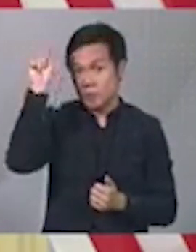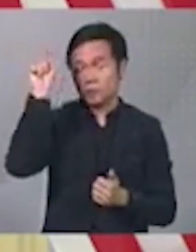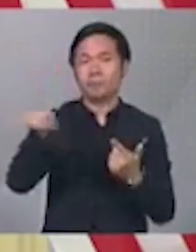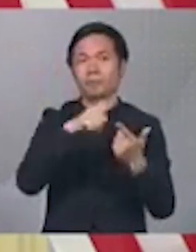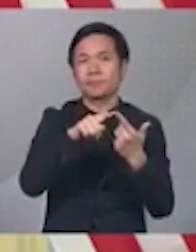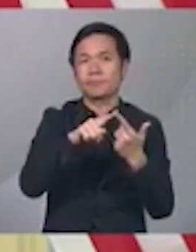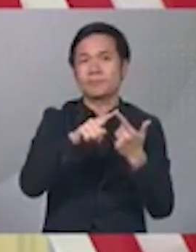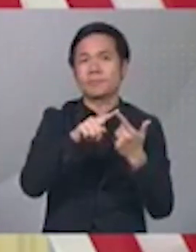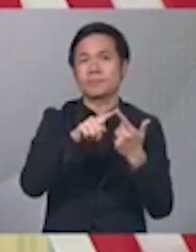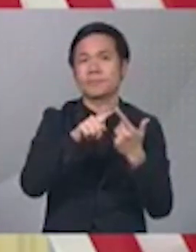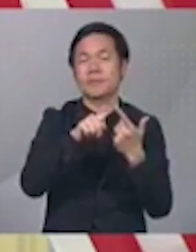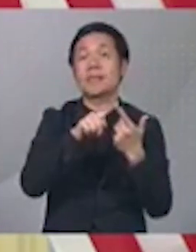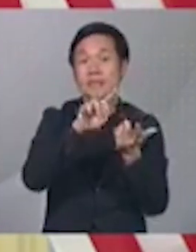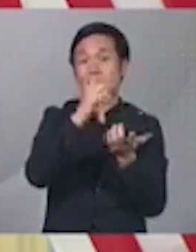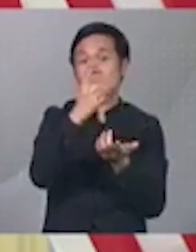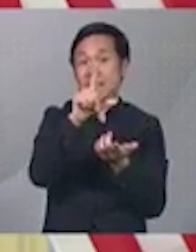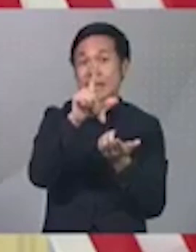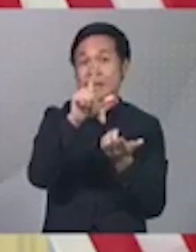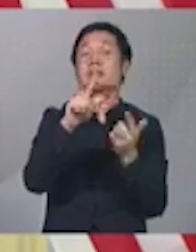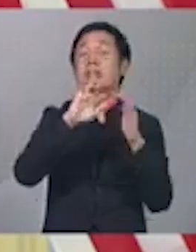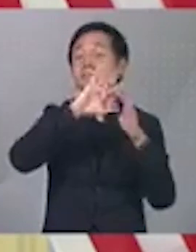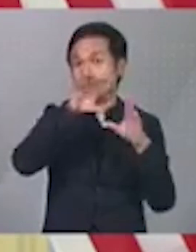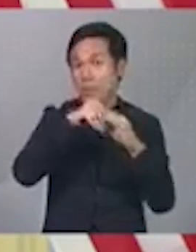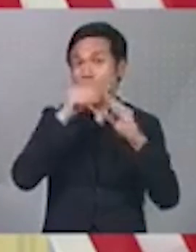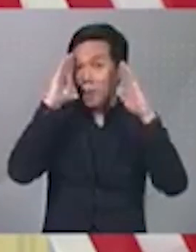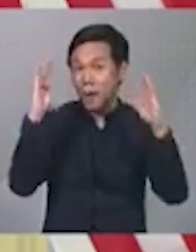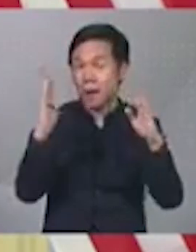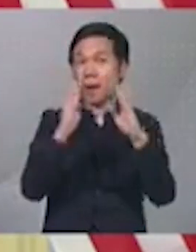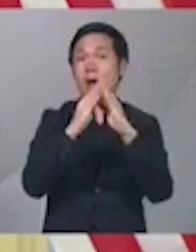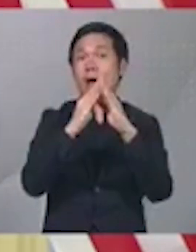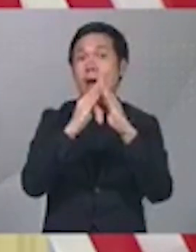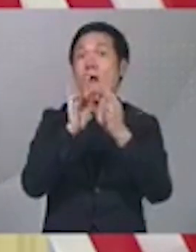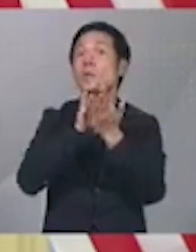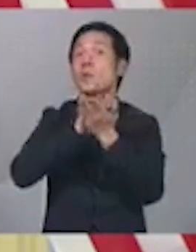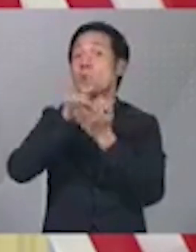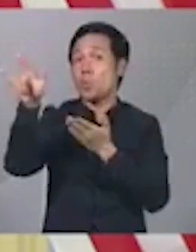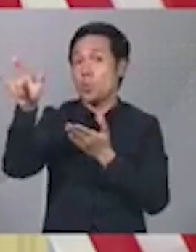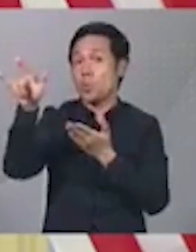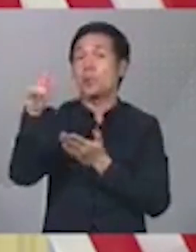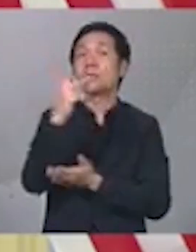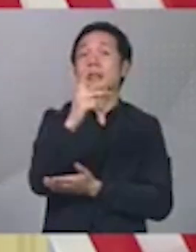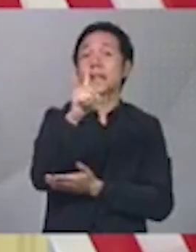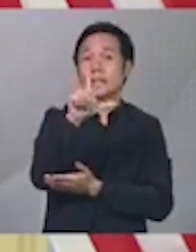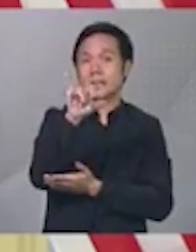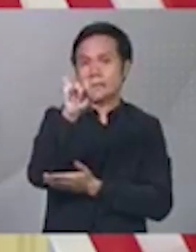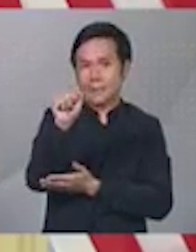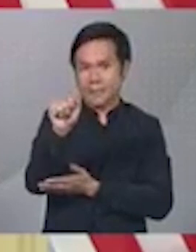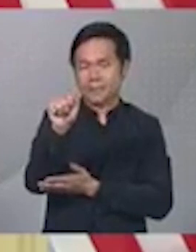pelajar yang berada di zona Tengah termasuk paham akan diterbangkan dari lapangan terbang antarabangsa